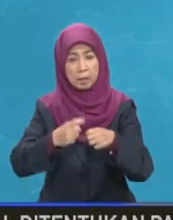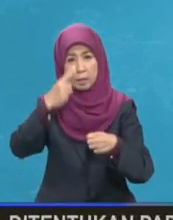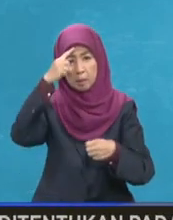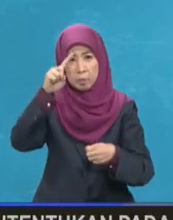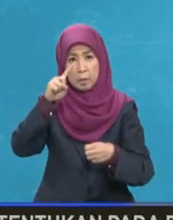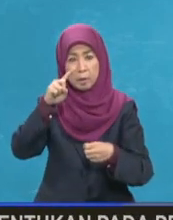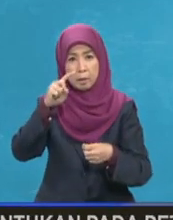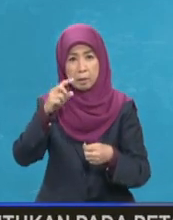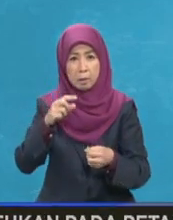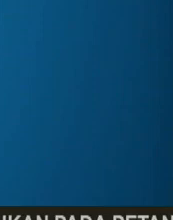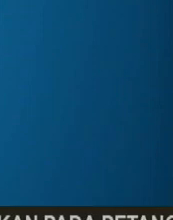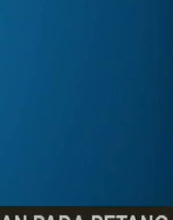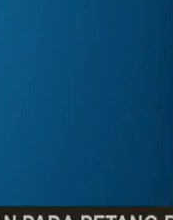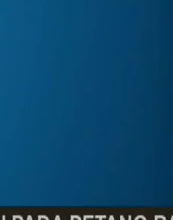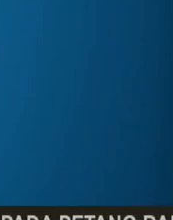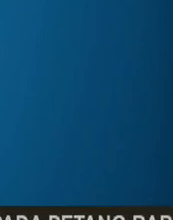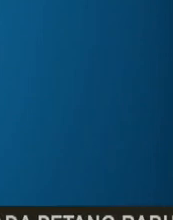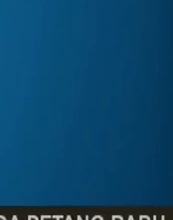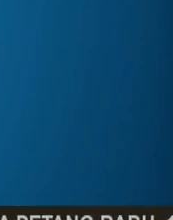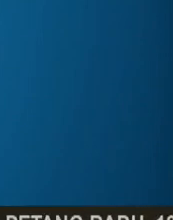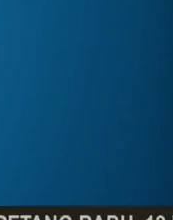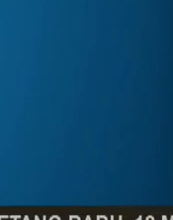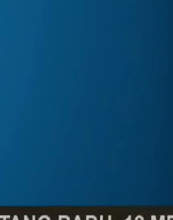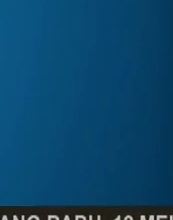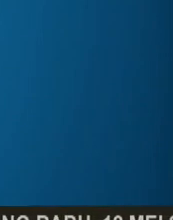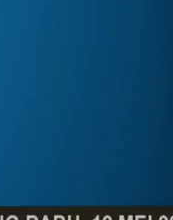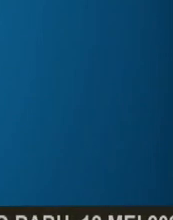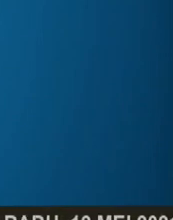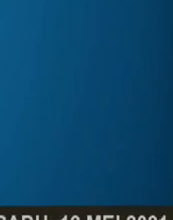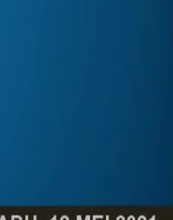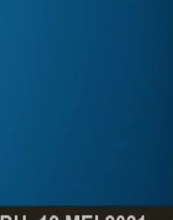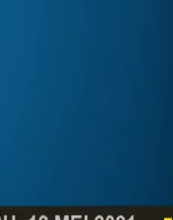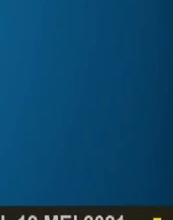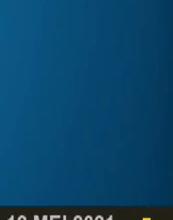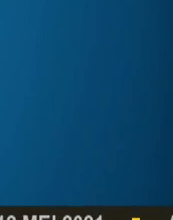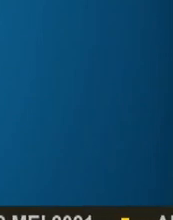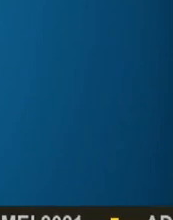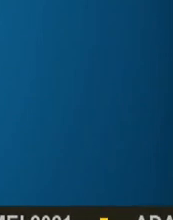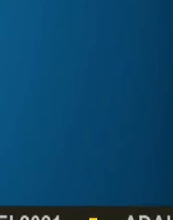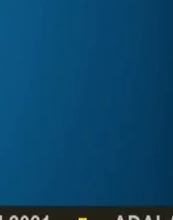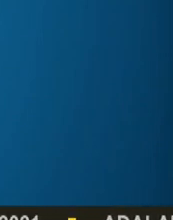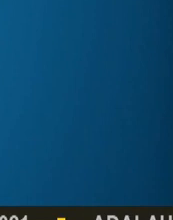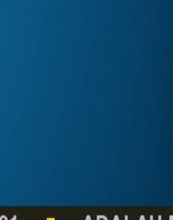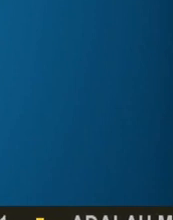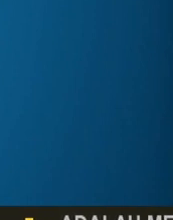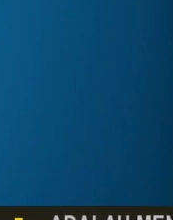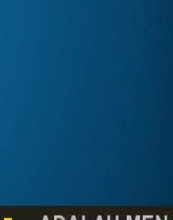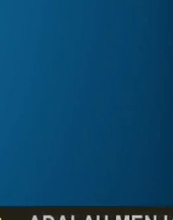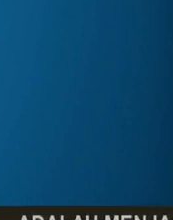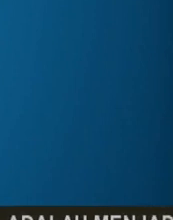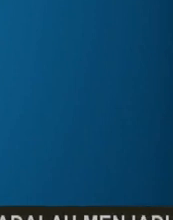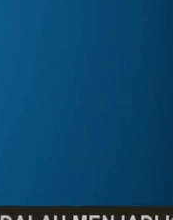orang ramai membuat tempahan lebih dari hat tempahan stop berkenaan dan menyebabkan terlalu ramai orang mengunjungi pusat-pusat